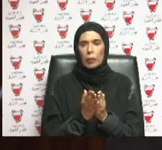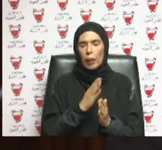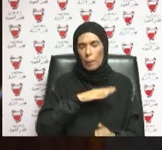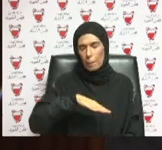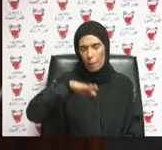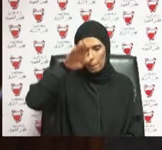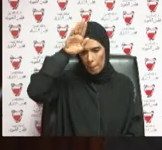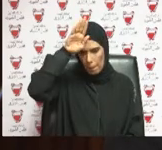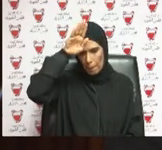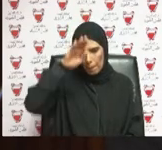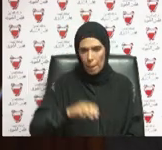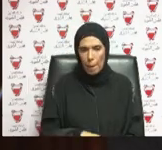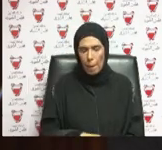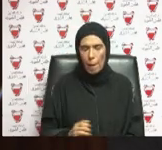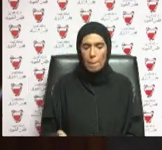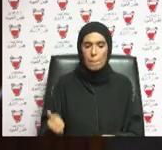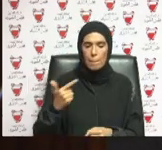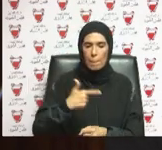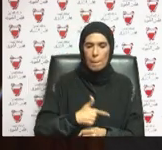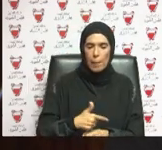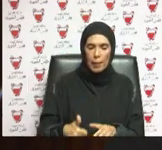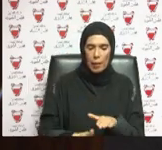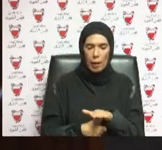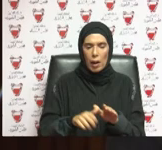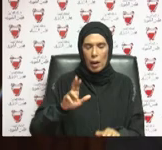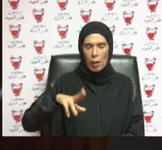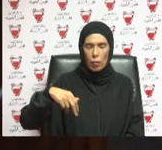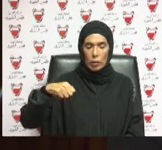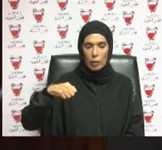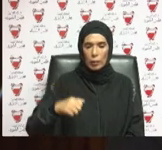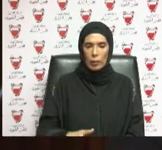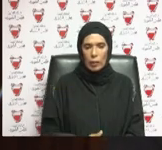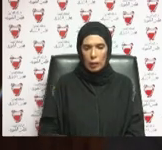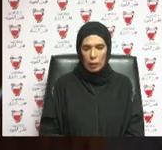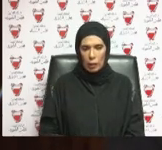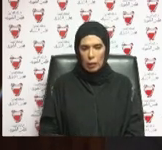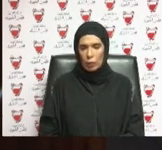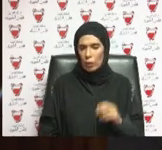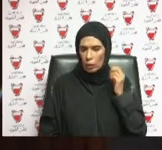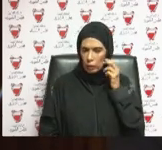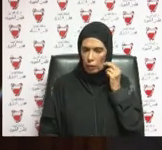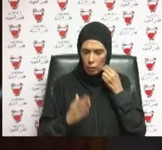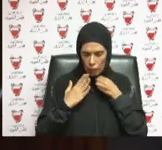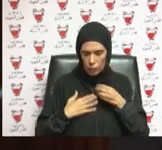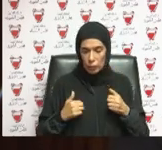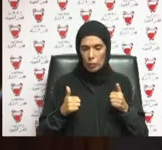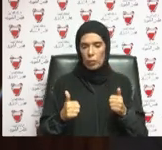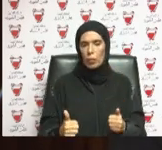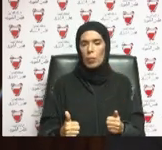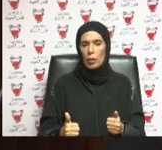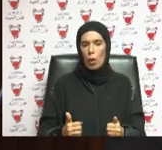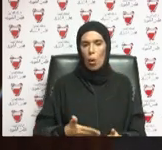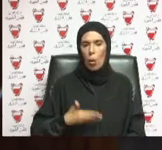المفدى وولي العهد نائب القائد الأعلى رئيس الوزراء موفور الصحة والعافية وطول